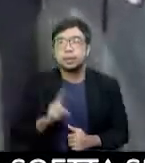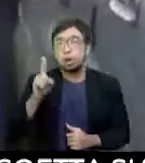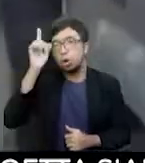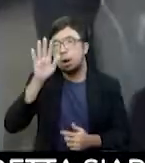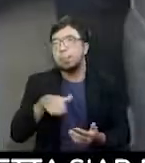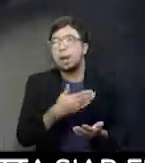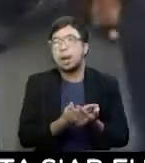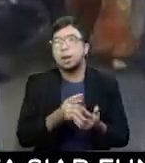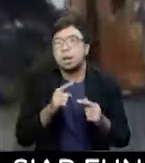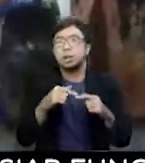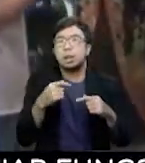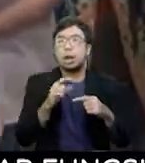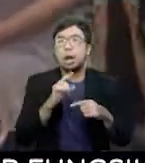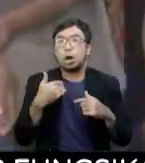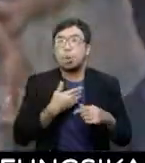penumpang mengalami luka-luka.